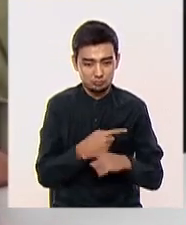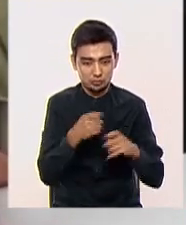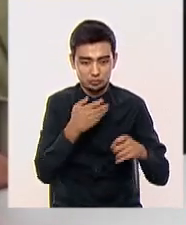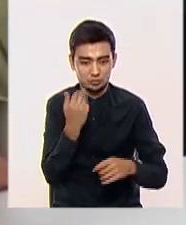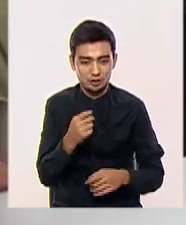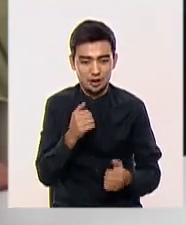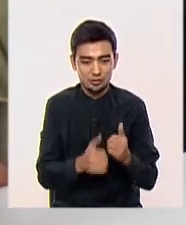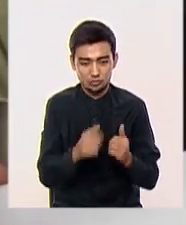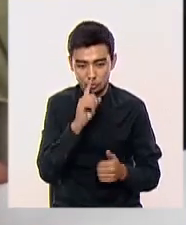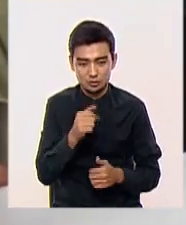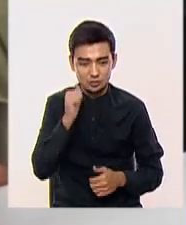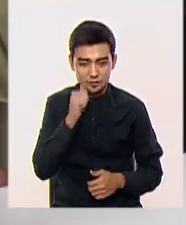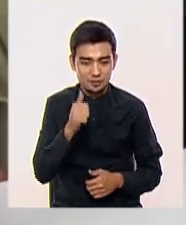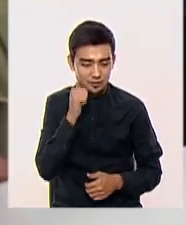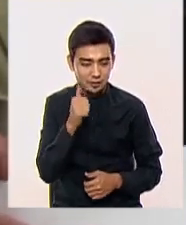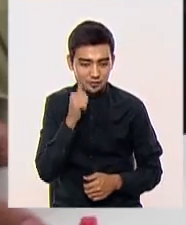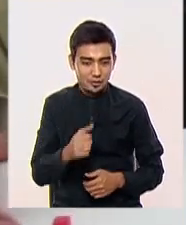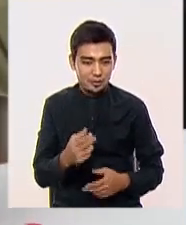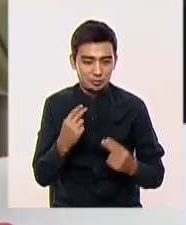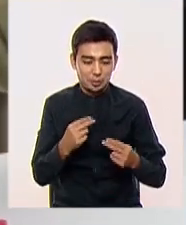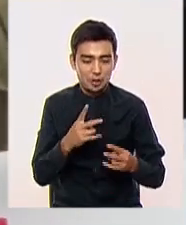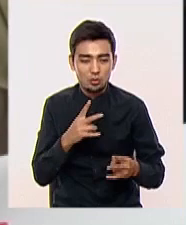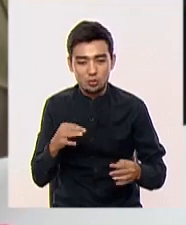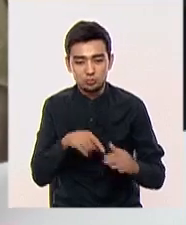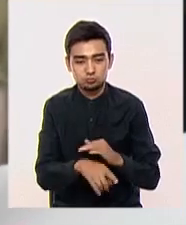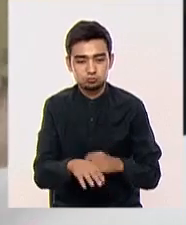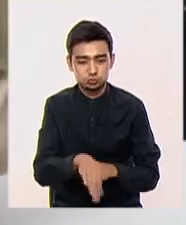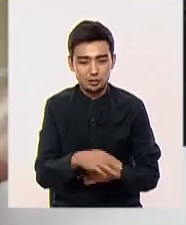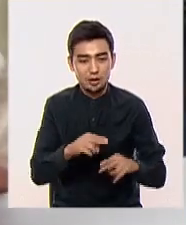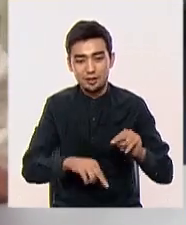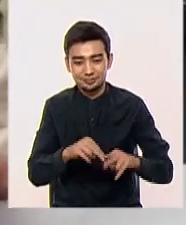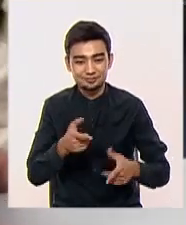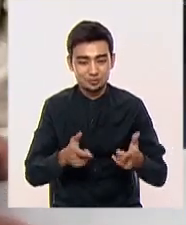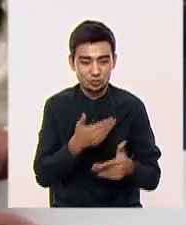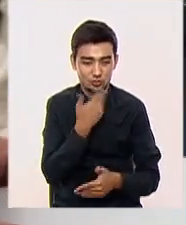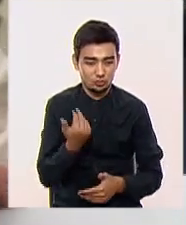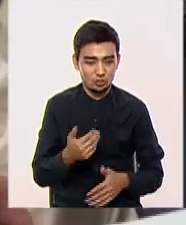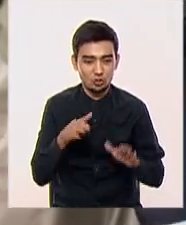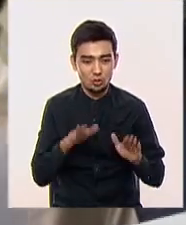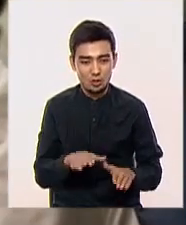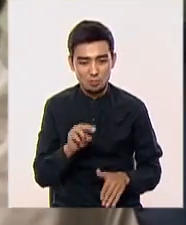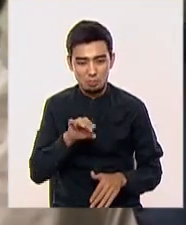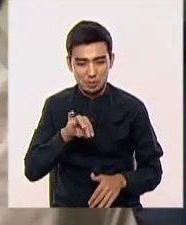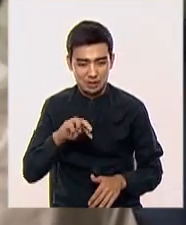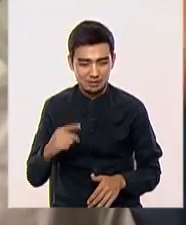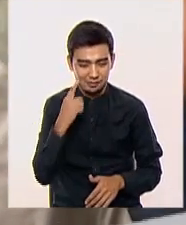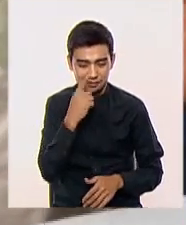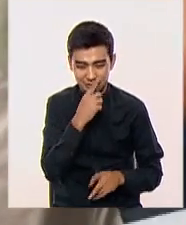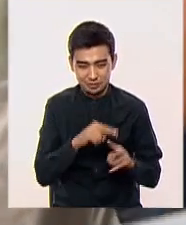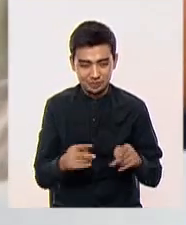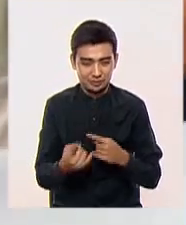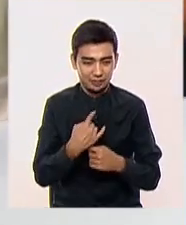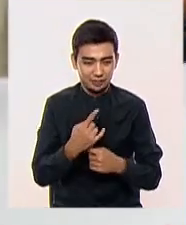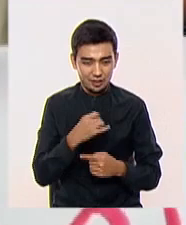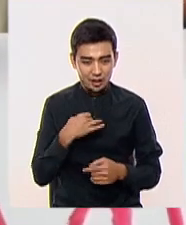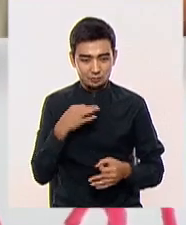года в год нас завтраками кормят, а на самом деле строительство не идет. Только идет пыль в глаза. Мы обращались в